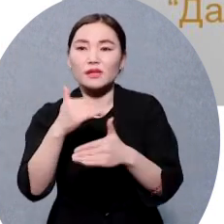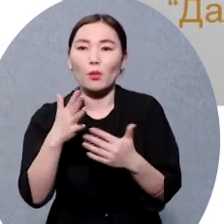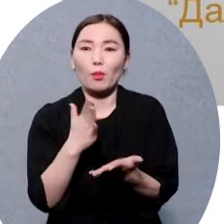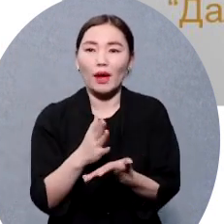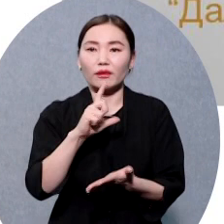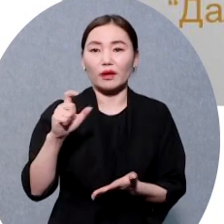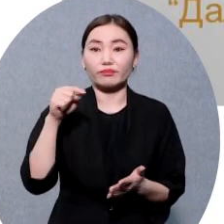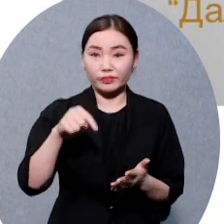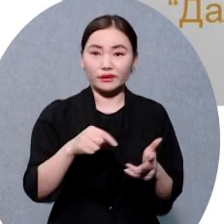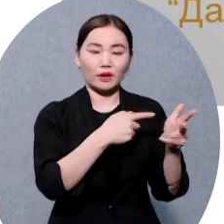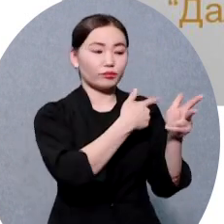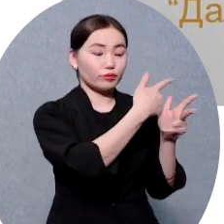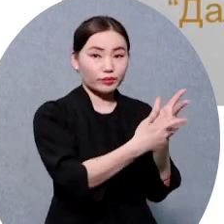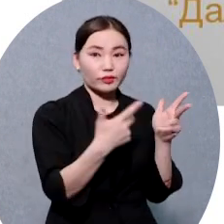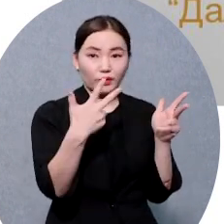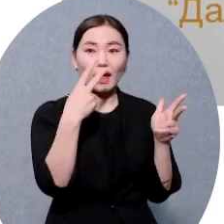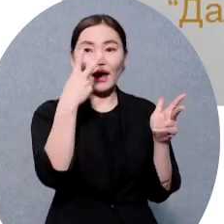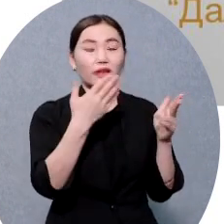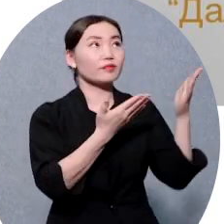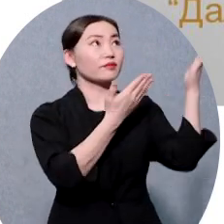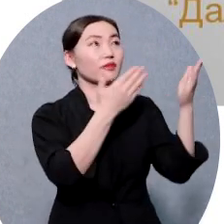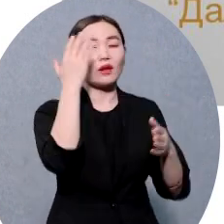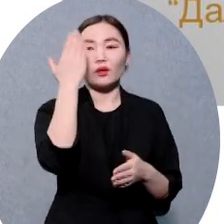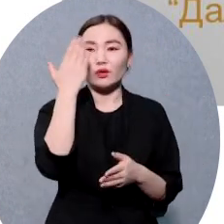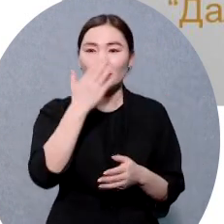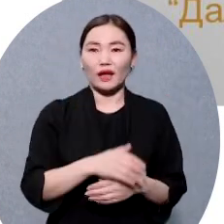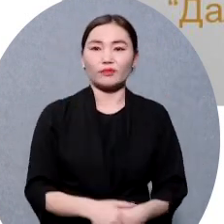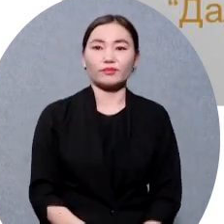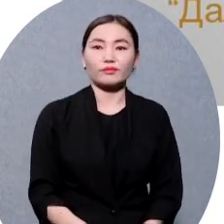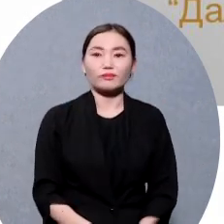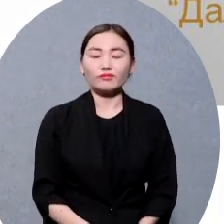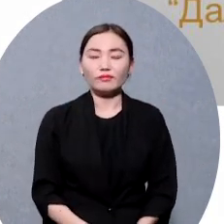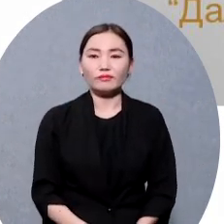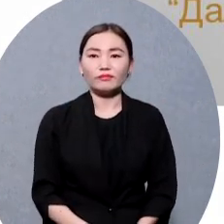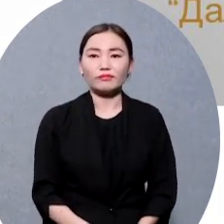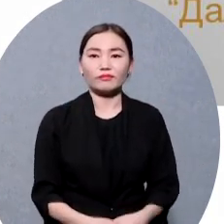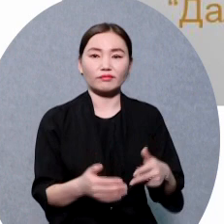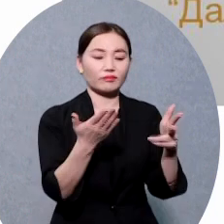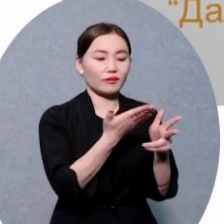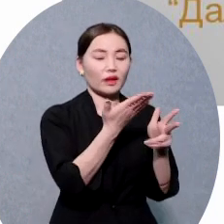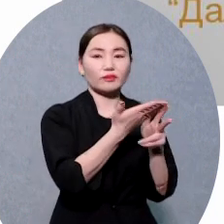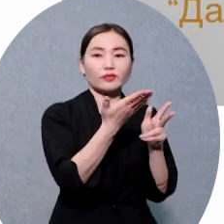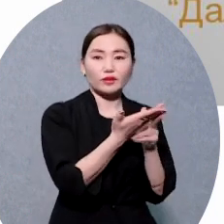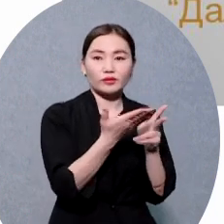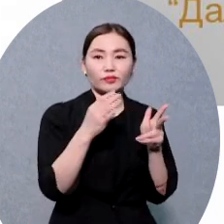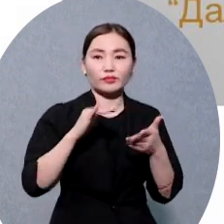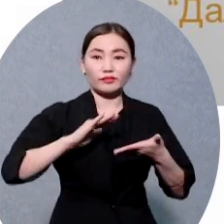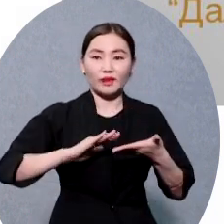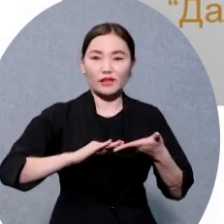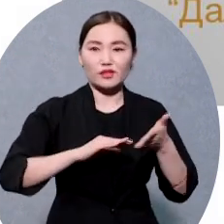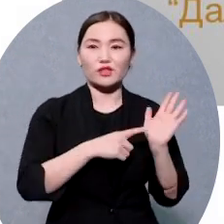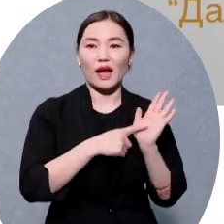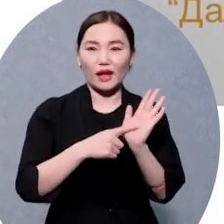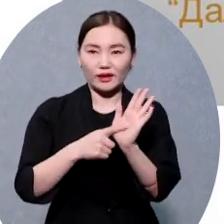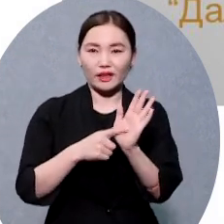за ер нь бол Монголд бурхны шашин өмнө түгэн дэлгэрч байсан юм уу үгүй юу? А түгэн дэлгэрч байсан бол аль үед түгэн дэлгэрч байсан